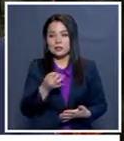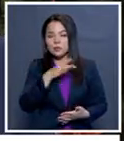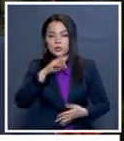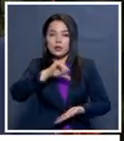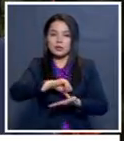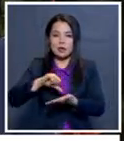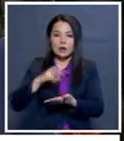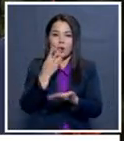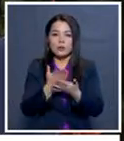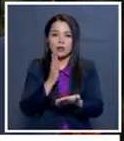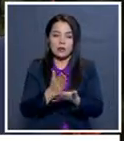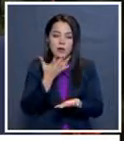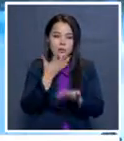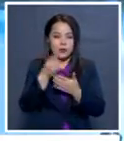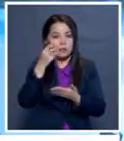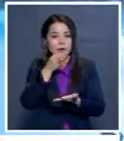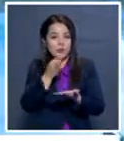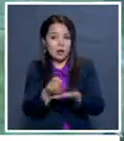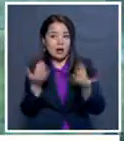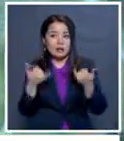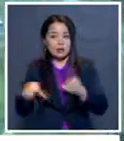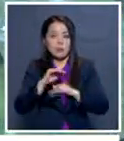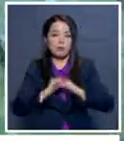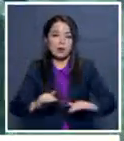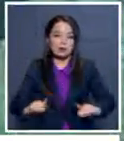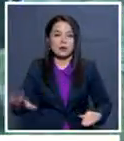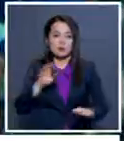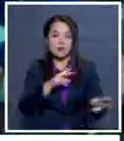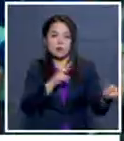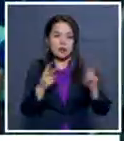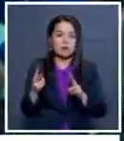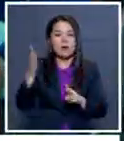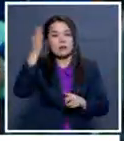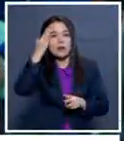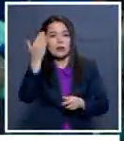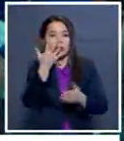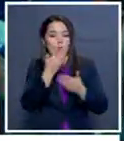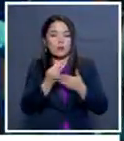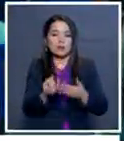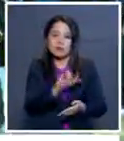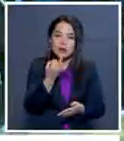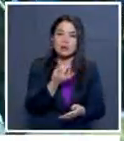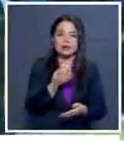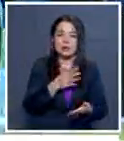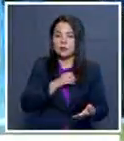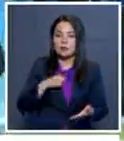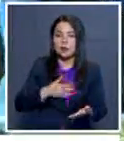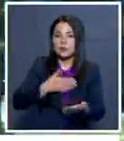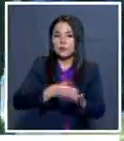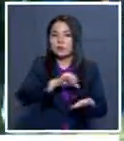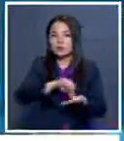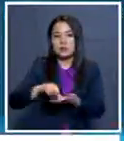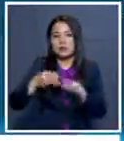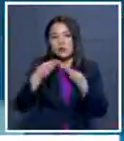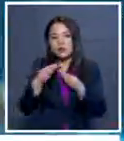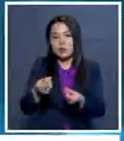тартысты көрініс болды деп ойлаймын. Балалардың ешбір өнерден кенде емес талантты балғындар тәтті қылықтарымен тәнті етті. Шарадан алған